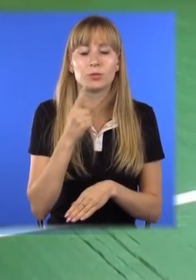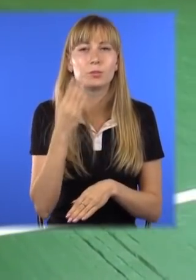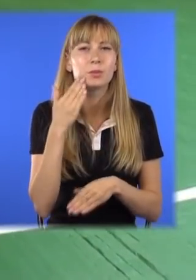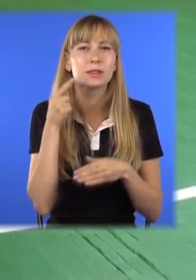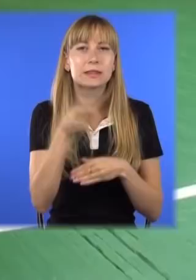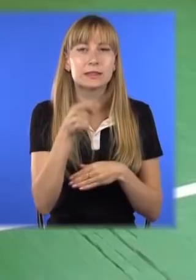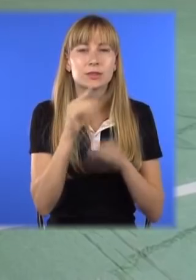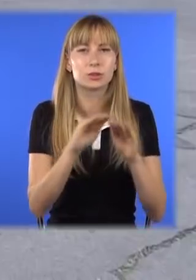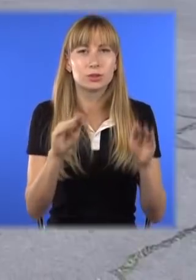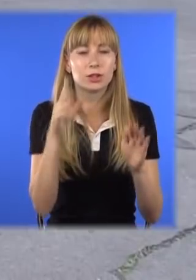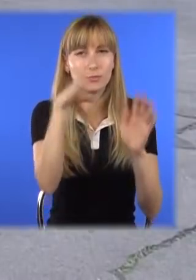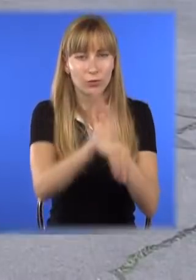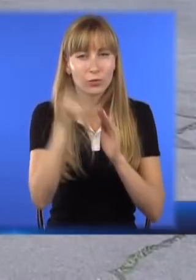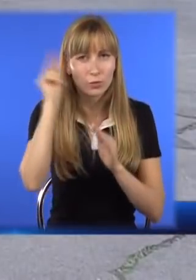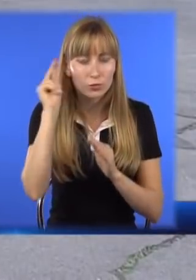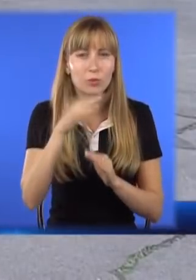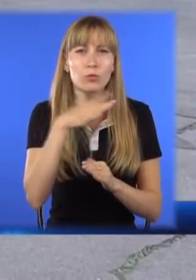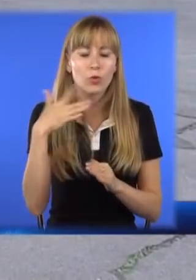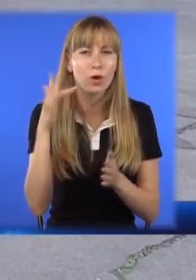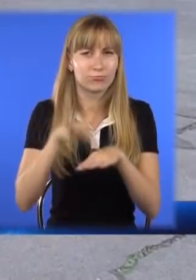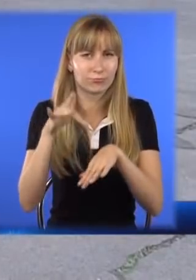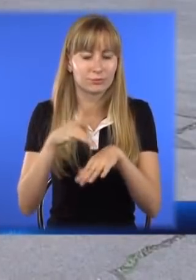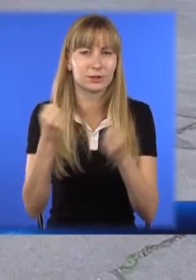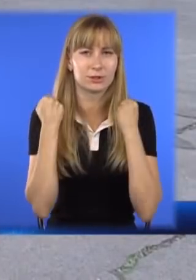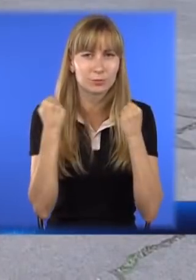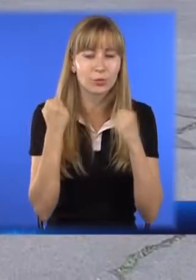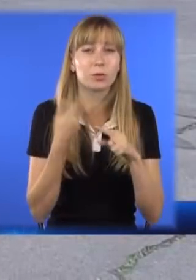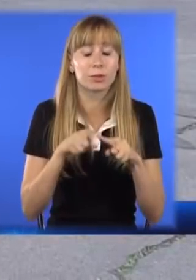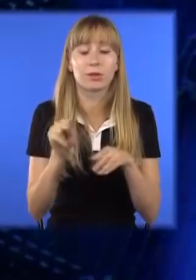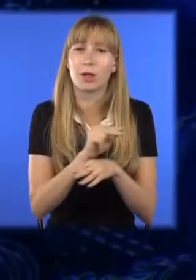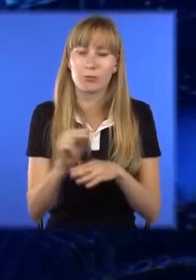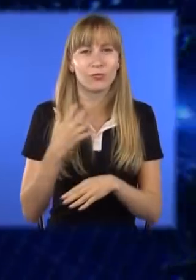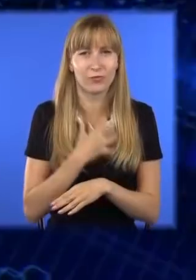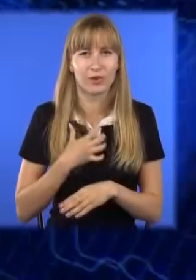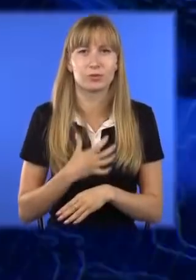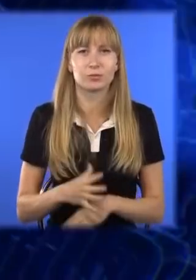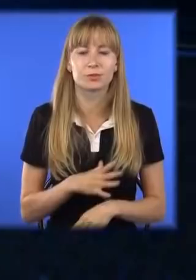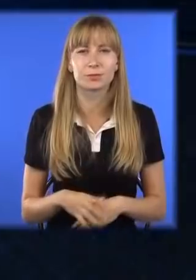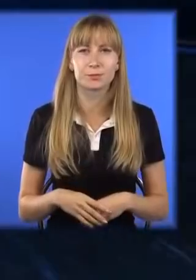яких доволі багато спортсменів. Тому ремонт був дуже важливий.